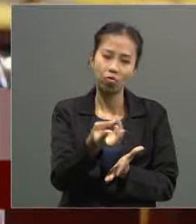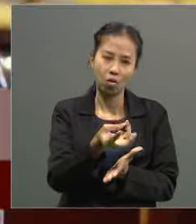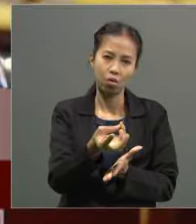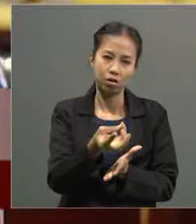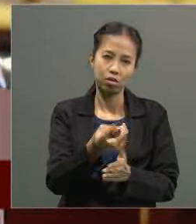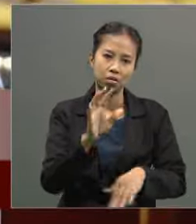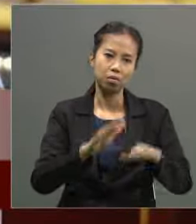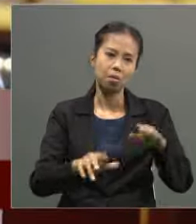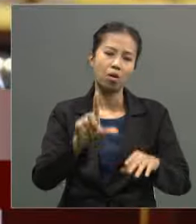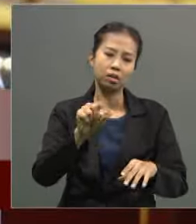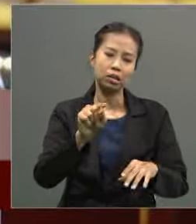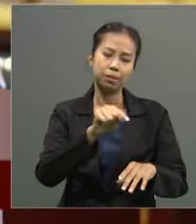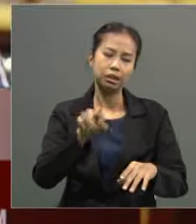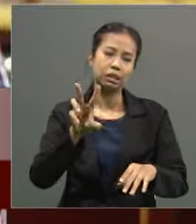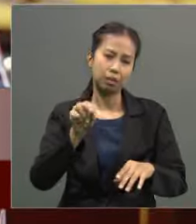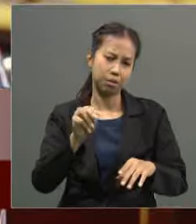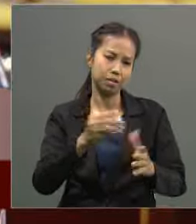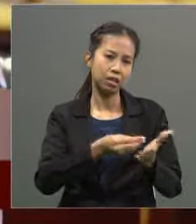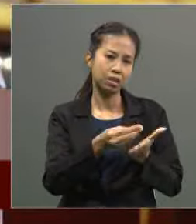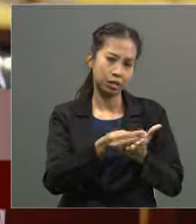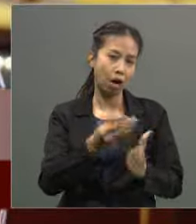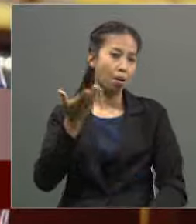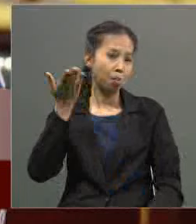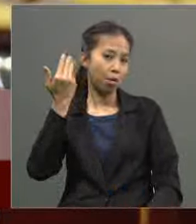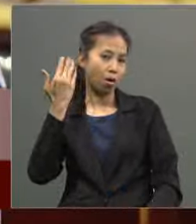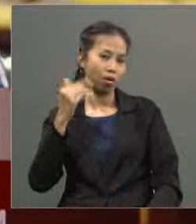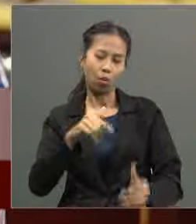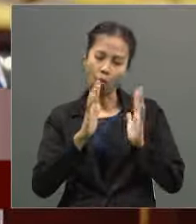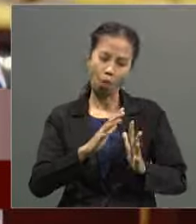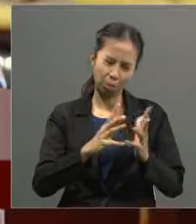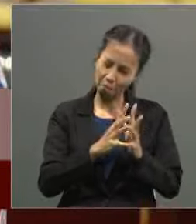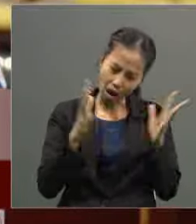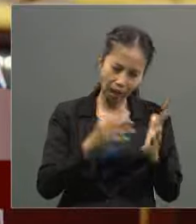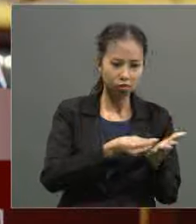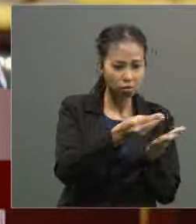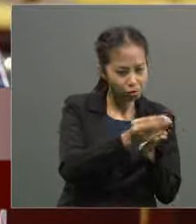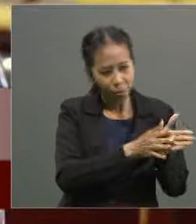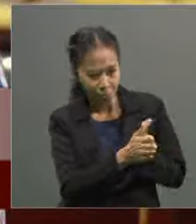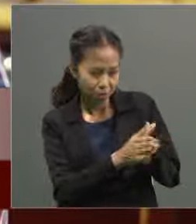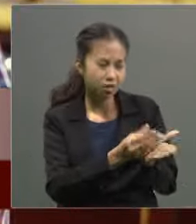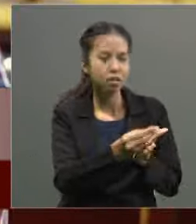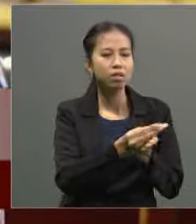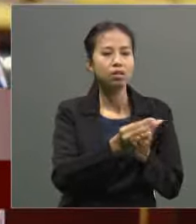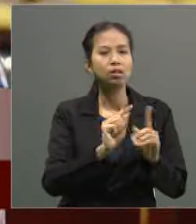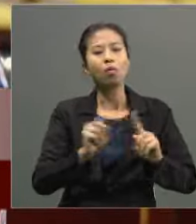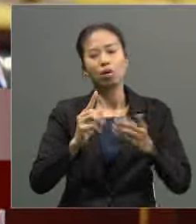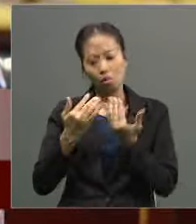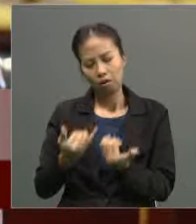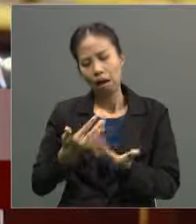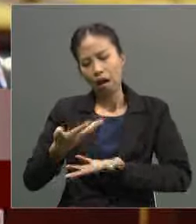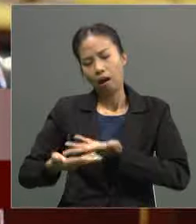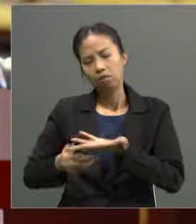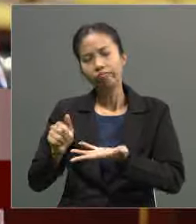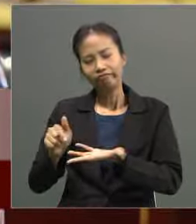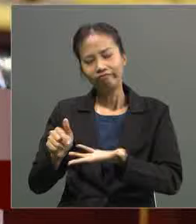ประมาณ 20 10 - 30%เองเมื่อก่อนถึง100%ลูกค้านี้เต็มล้านแย่งกันิซื้อแต่ปัจจุบันเนี่ยด้วยเศรษฐกิจใน